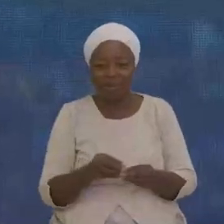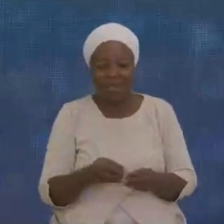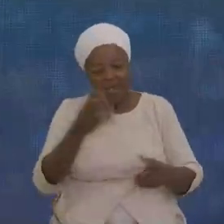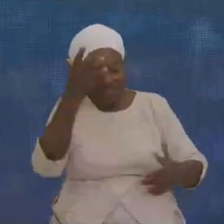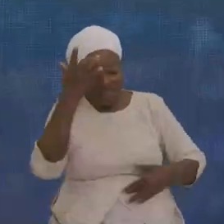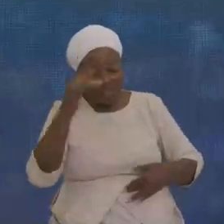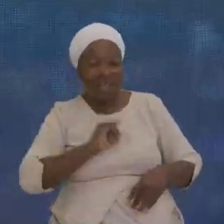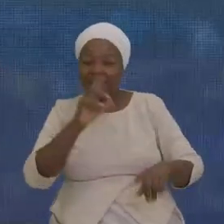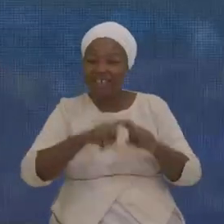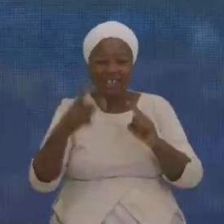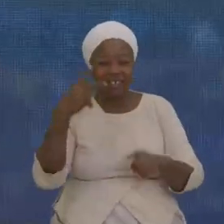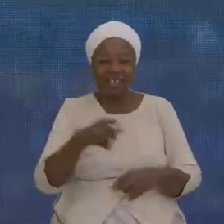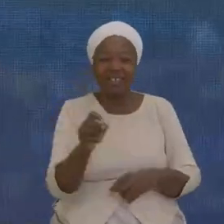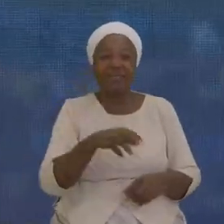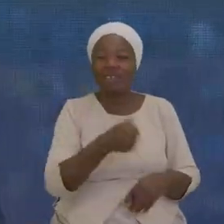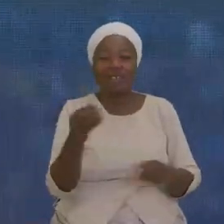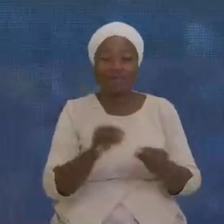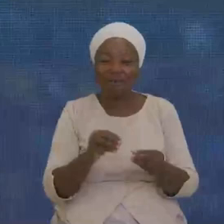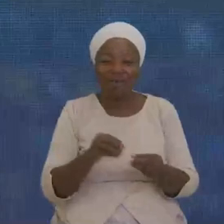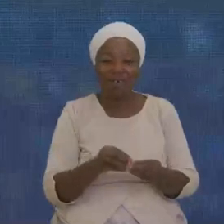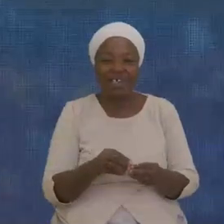La maladie, je ne la vois plus.